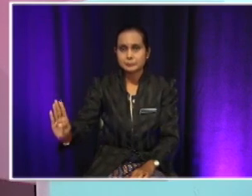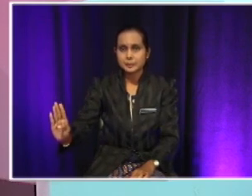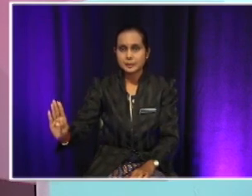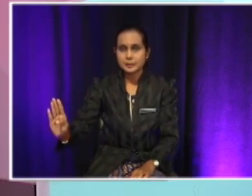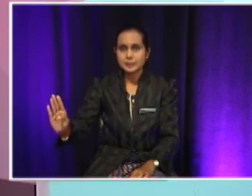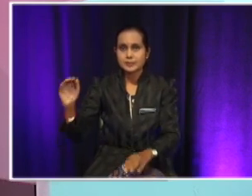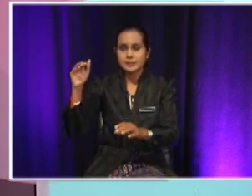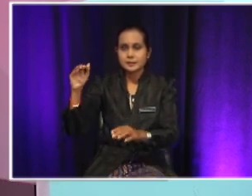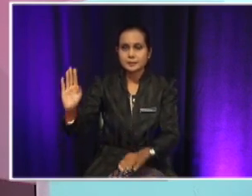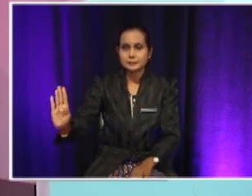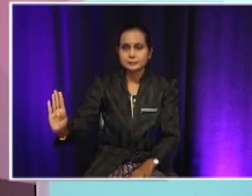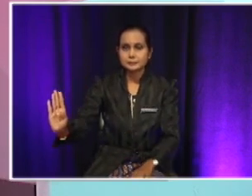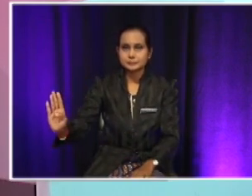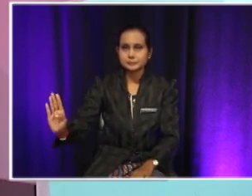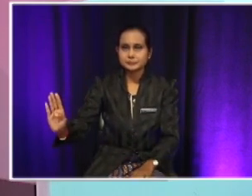dalam keadaan